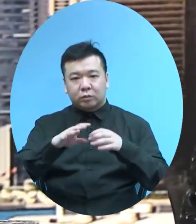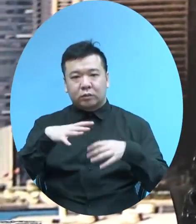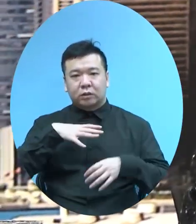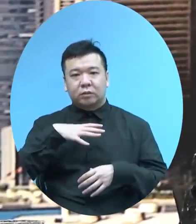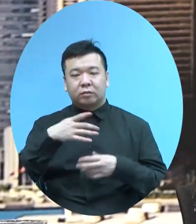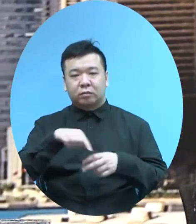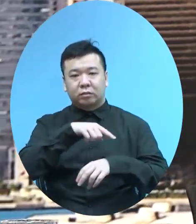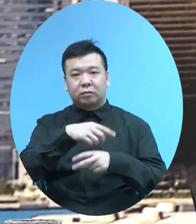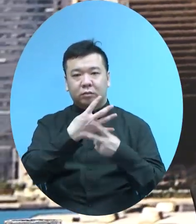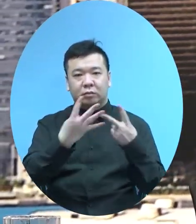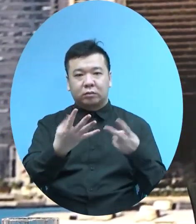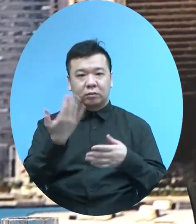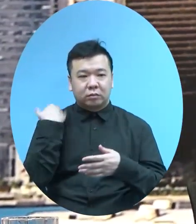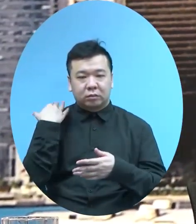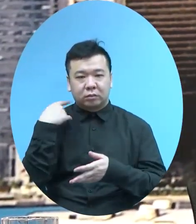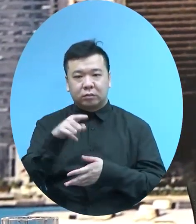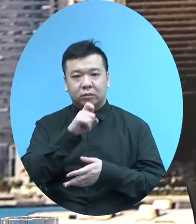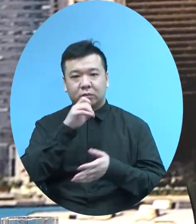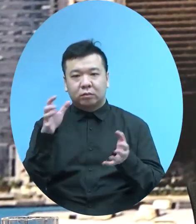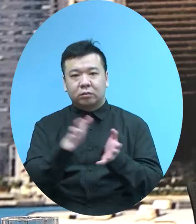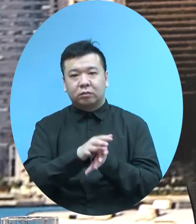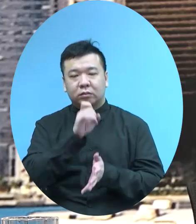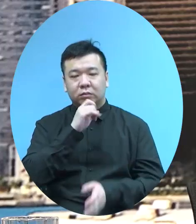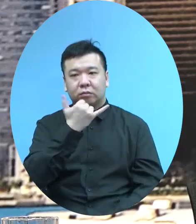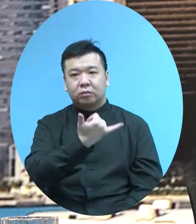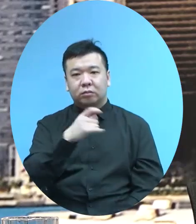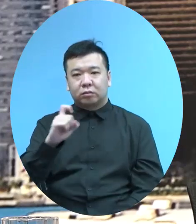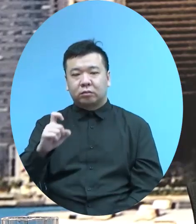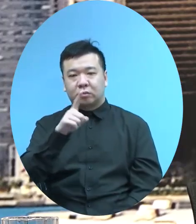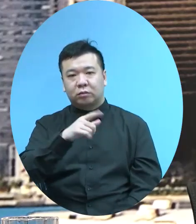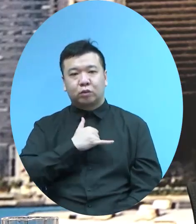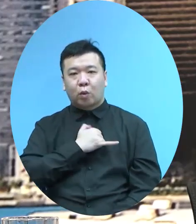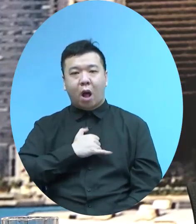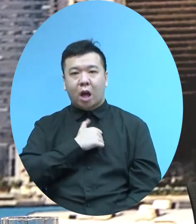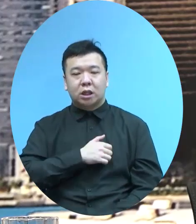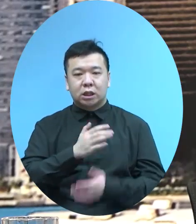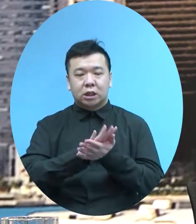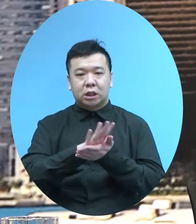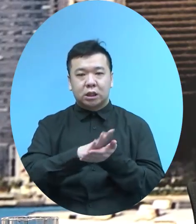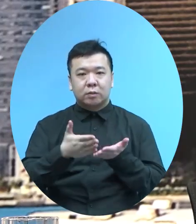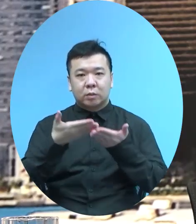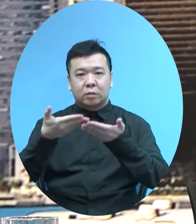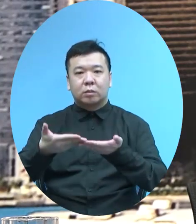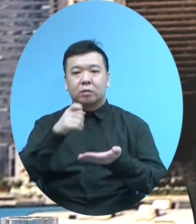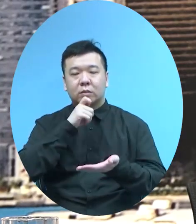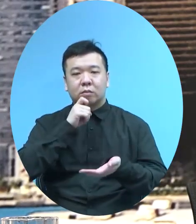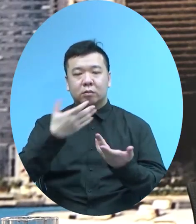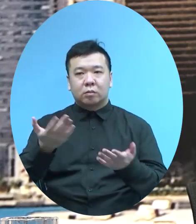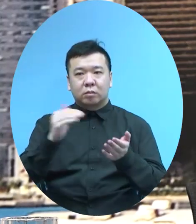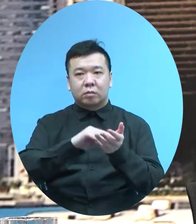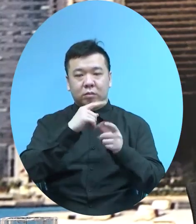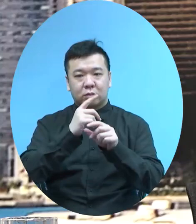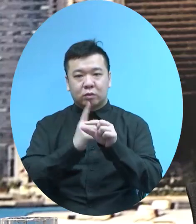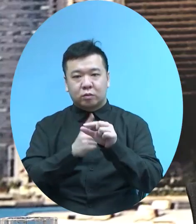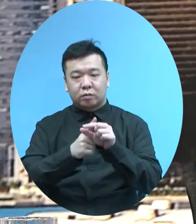去24小時，醫管局咧一共呈報咗69宗懷疑個案。咁咧截至今日中午12點啦，咁